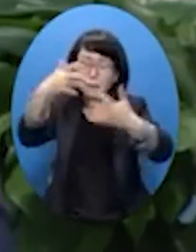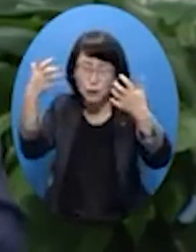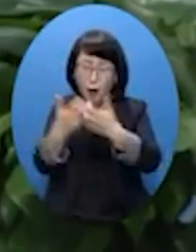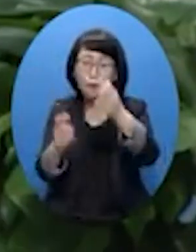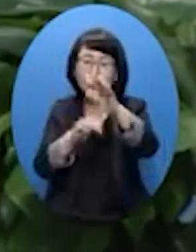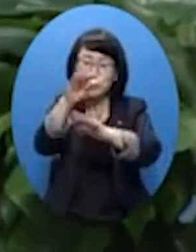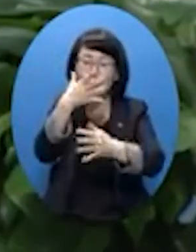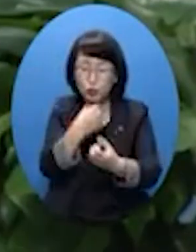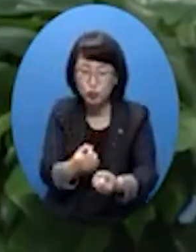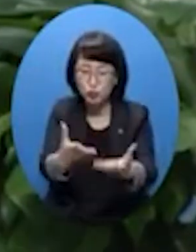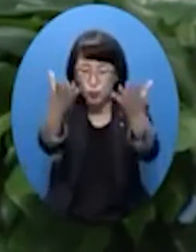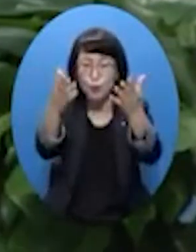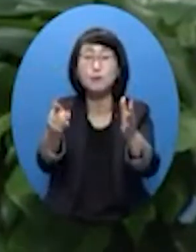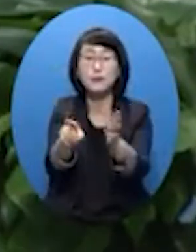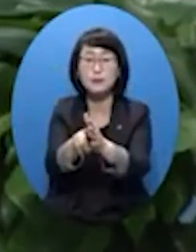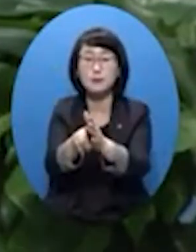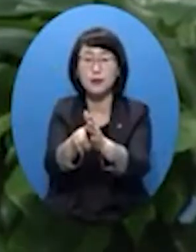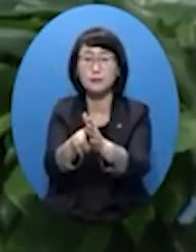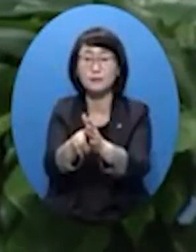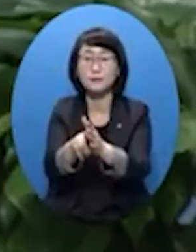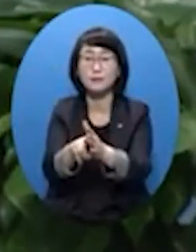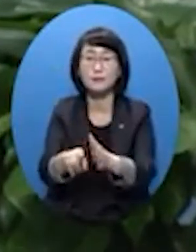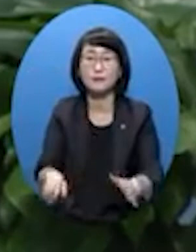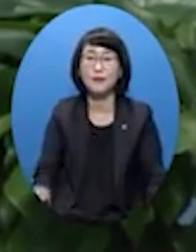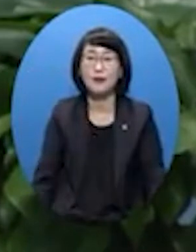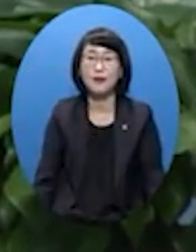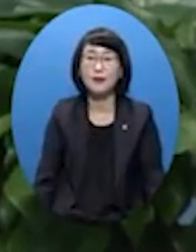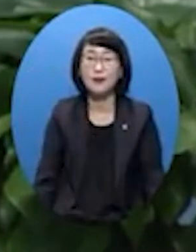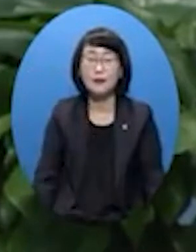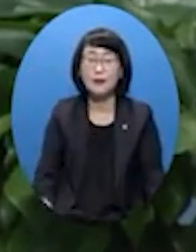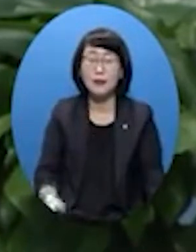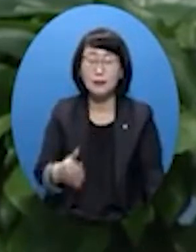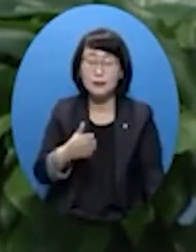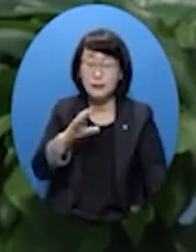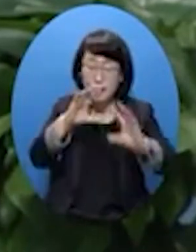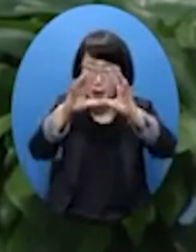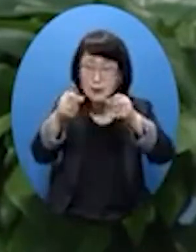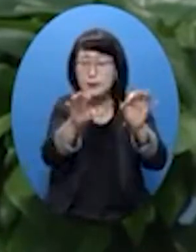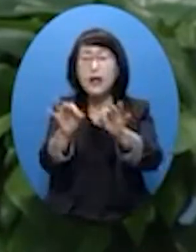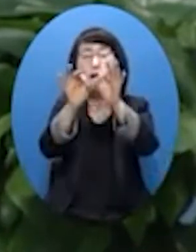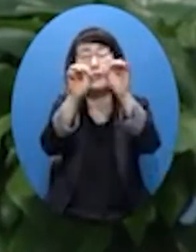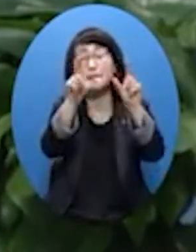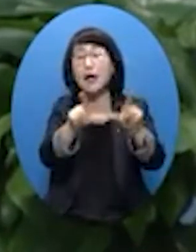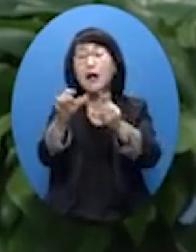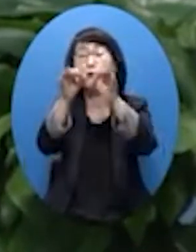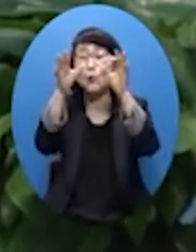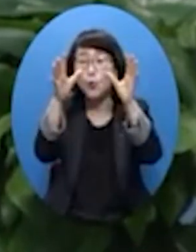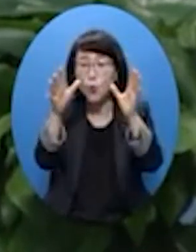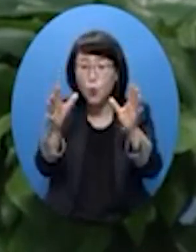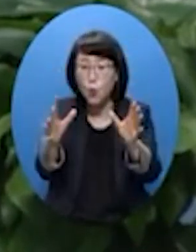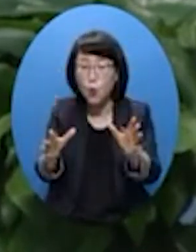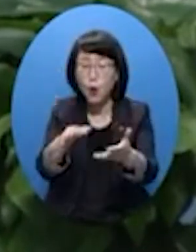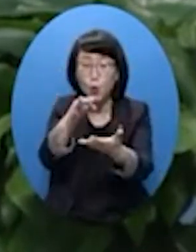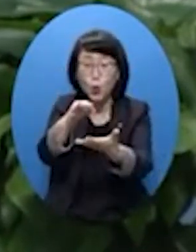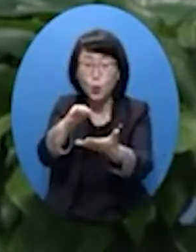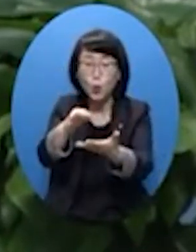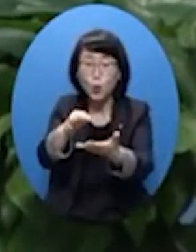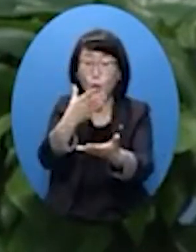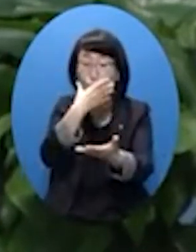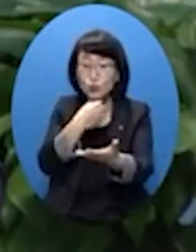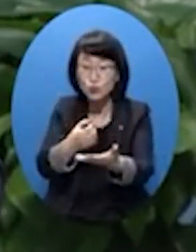축복을 우리에게 부어주시는 것입니다 그래서 이 따라 사람 동안 우리가 하루 준비 2 무지 대충 복과